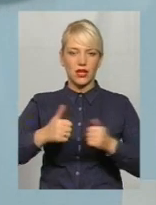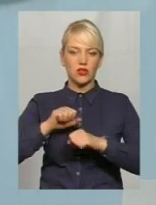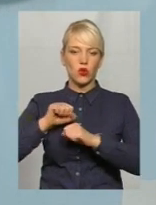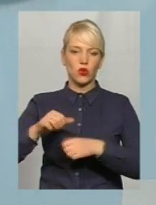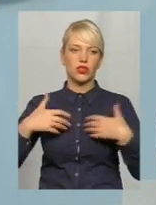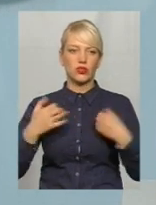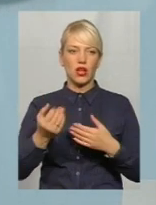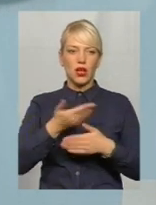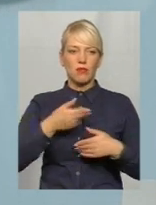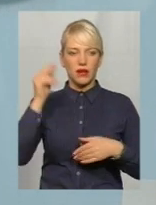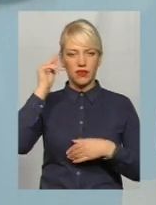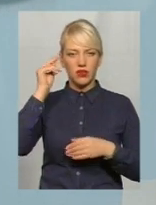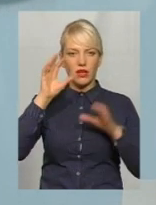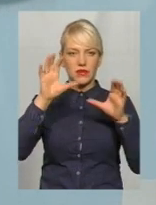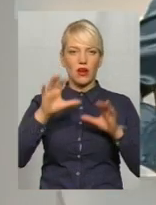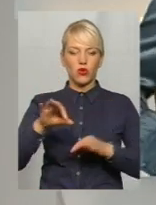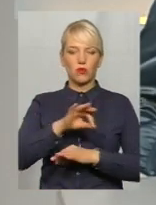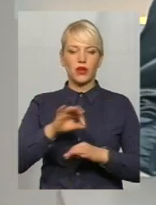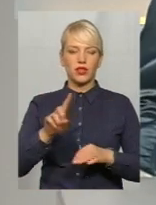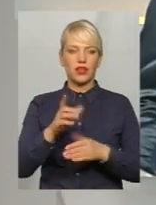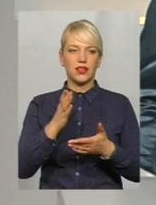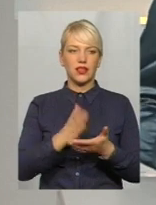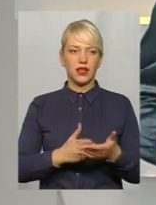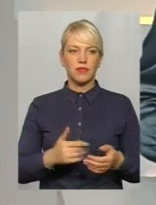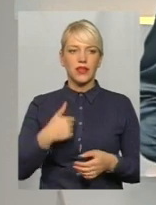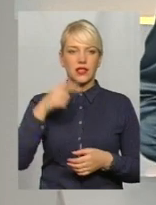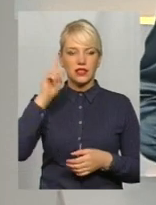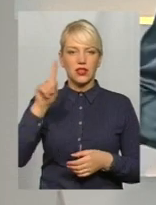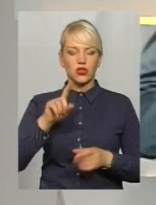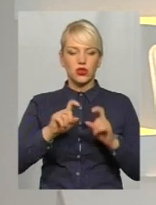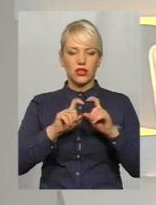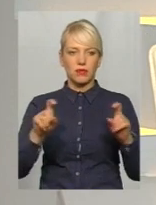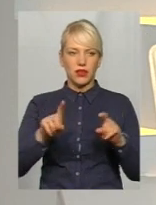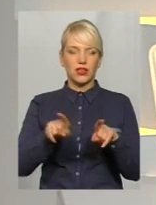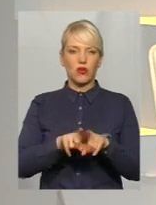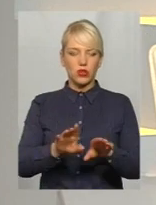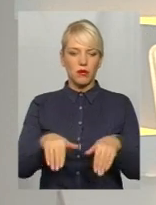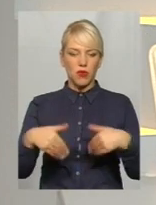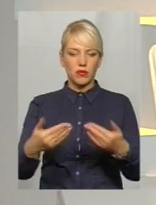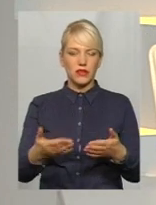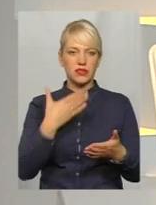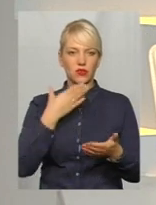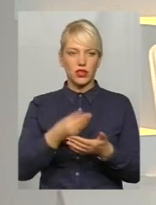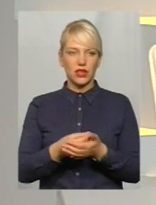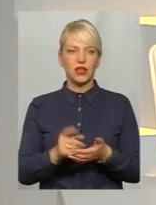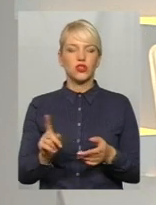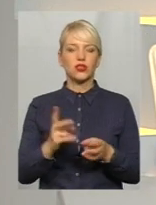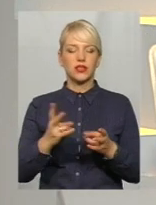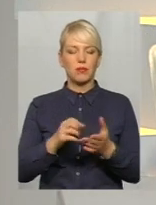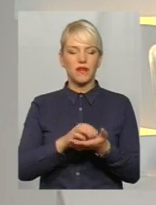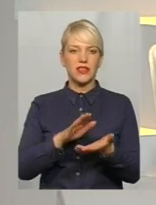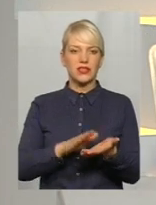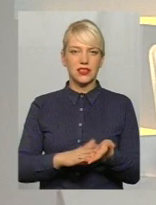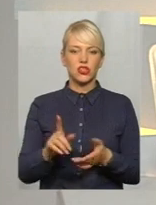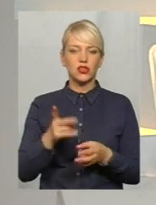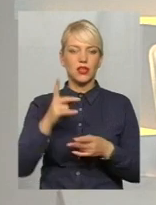ті законопроекти, які є. Я знаю, що департамент теж подавав свої пропозиції, і що треба внести. На що